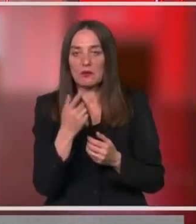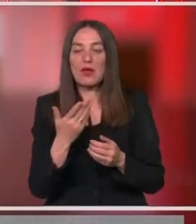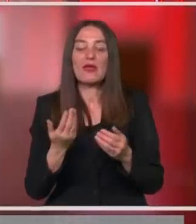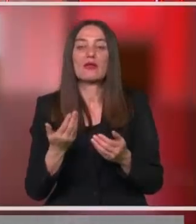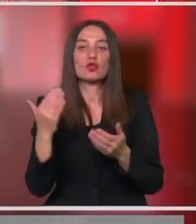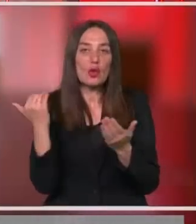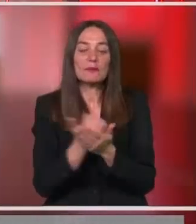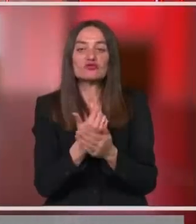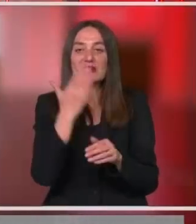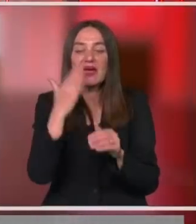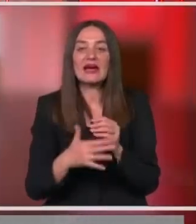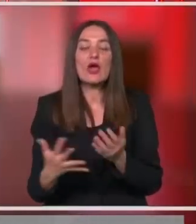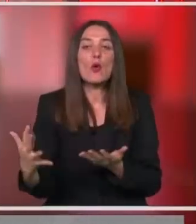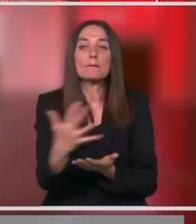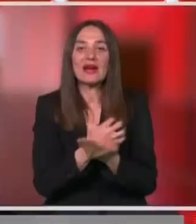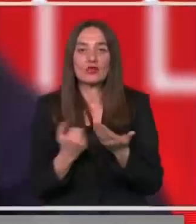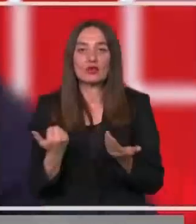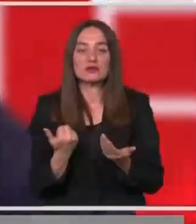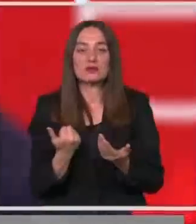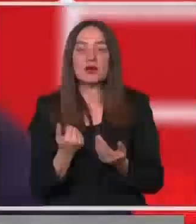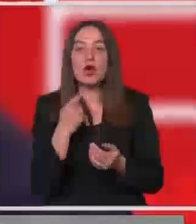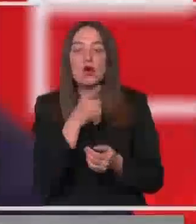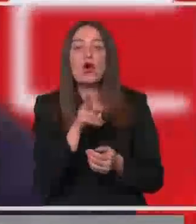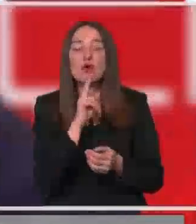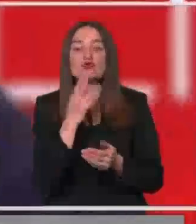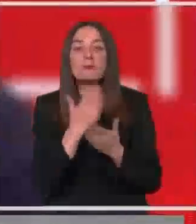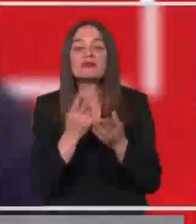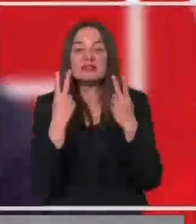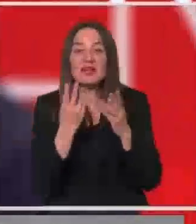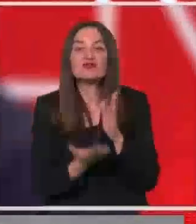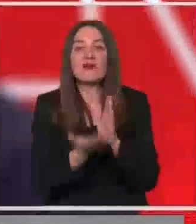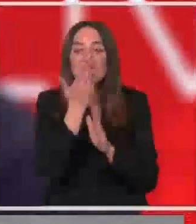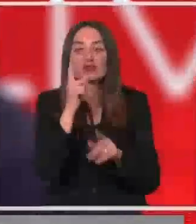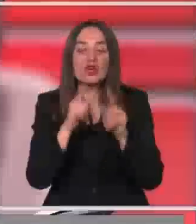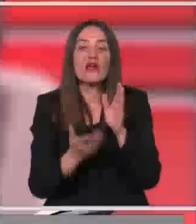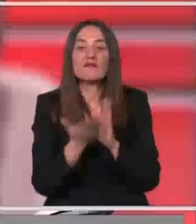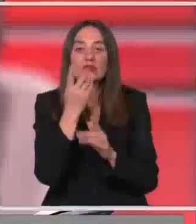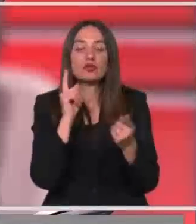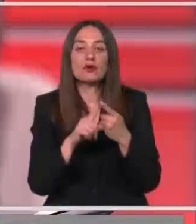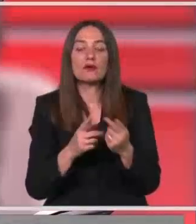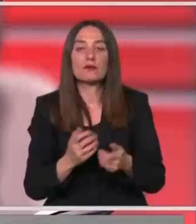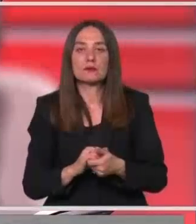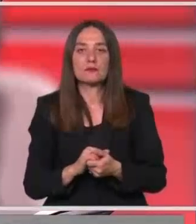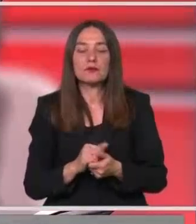kraju prinos. Prinos. Znači, na to koji će biti značajno veći... Sve razumem, ko će biti ti koji će imati novac